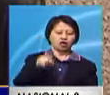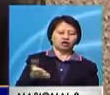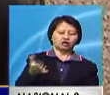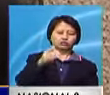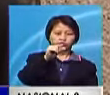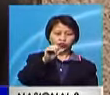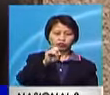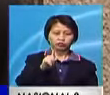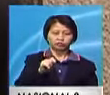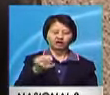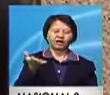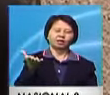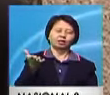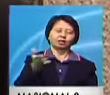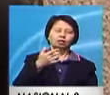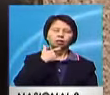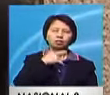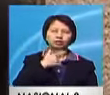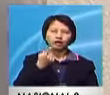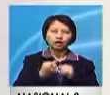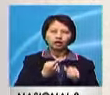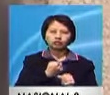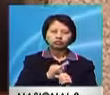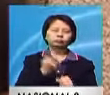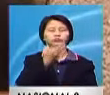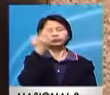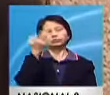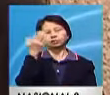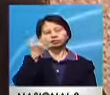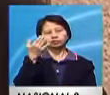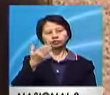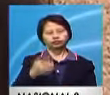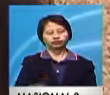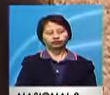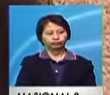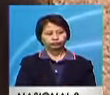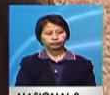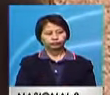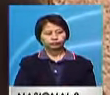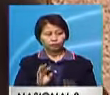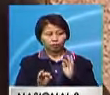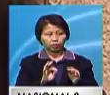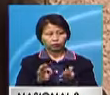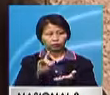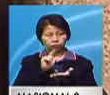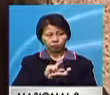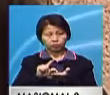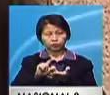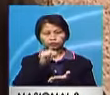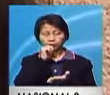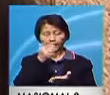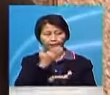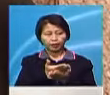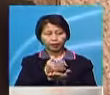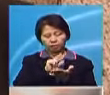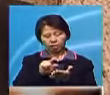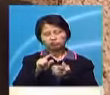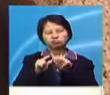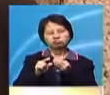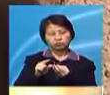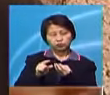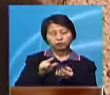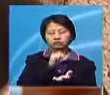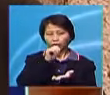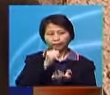dah lama-lama tu dah biasa dah. Dah tak ada masalah lah. Kita sendiri, daripada sendiri, kalau dah gaji tak berapa banyak, jadi